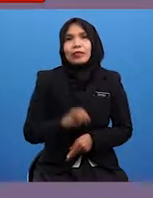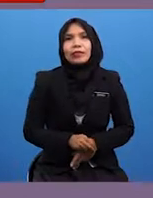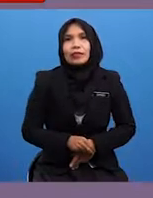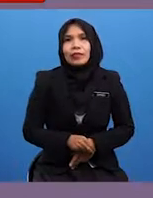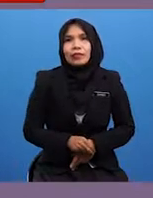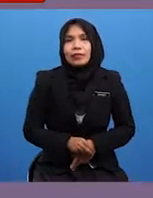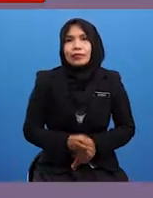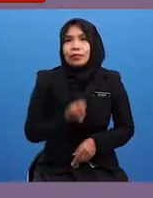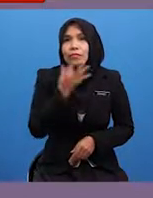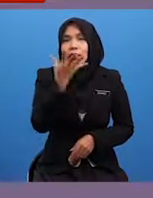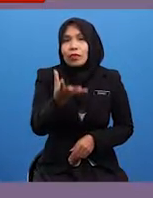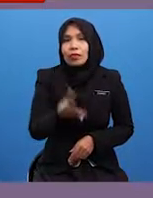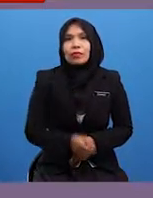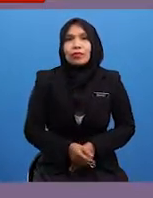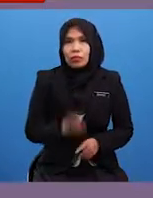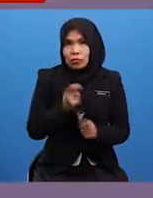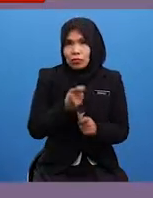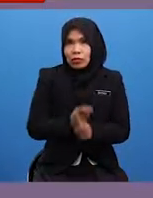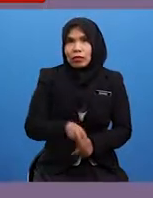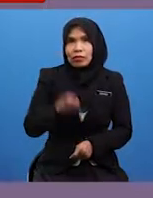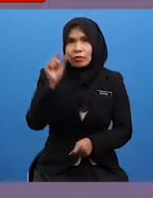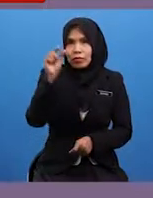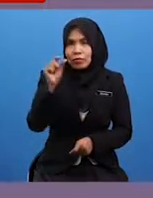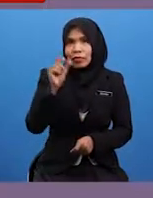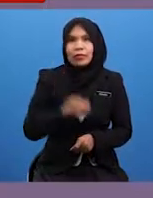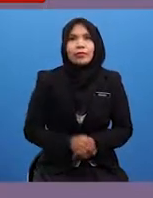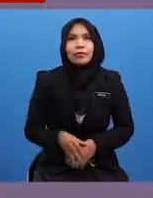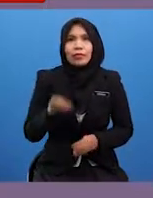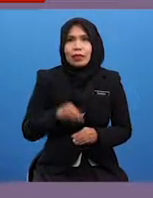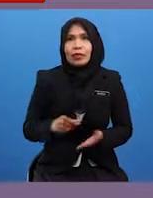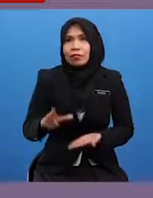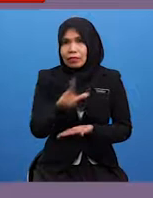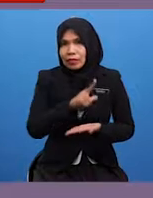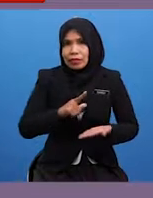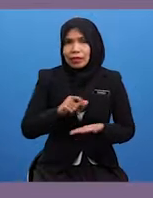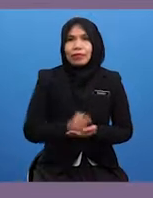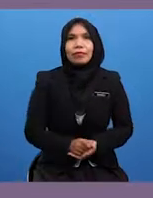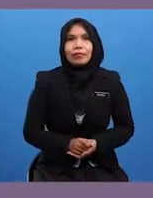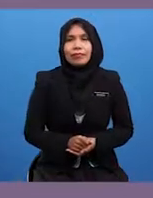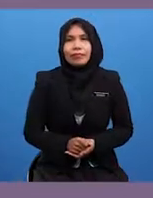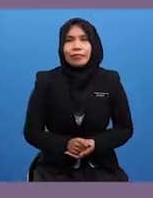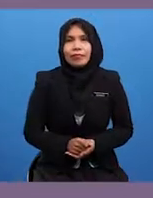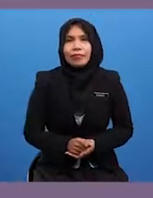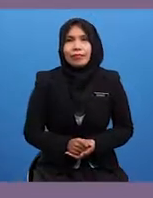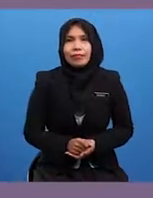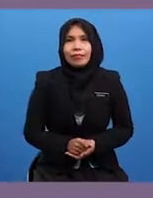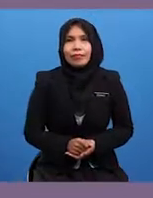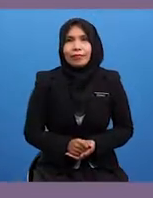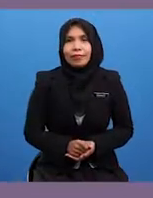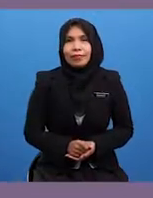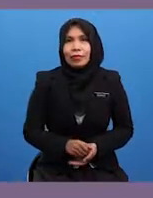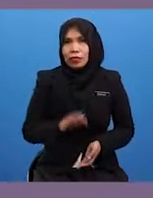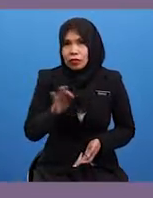litar, mengenal pasti simbol-simbol komponen elektrik dalam litar lengkap, faktor-faktor kecerahan